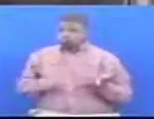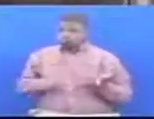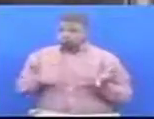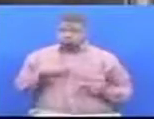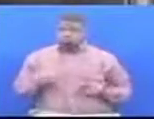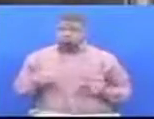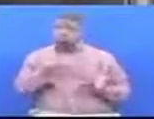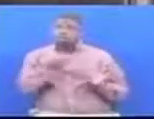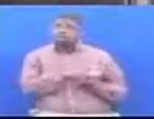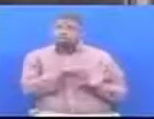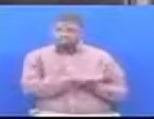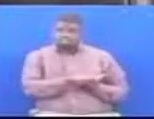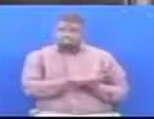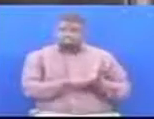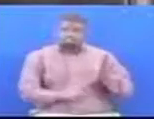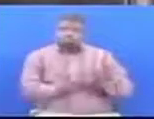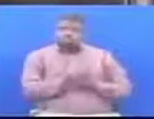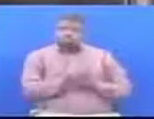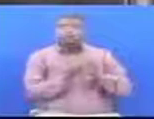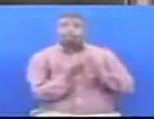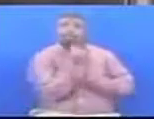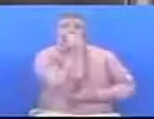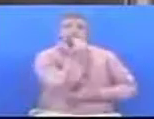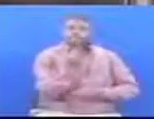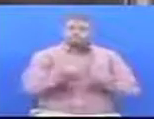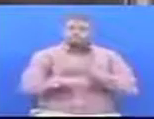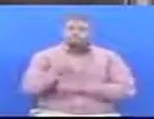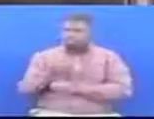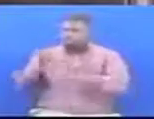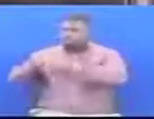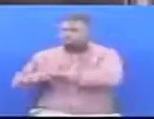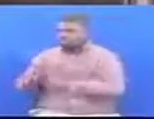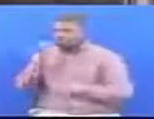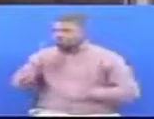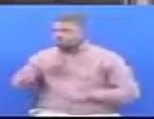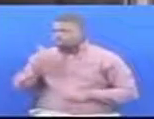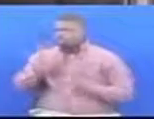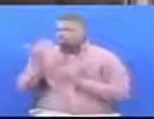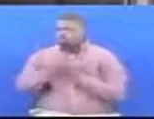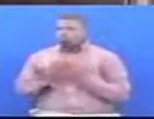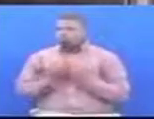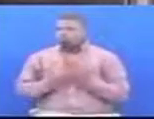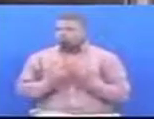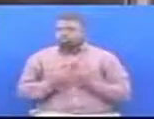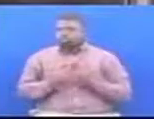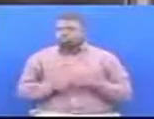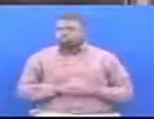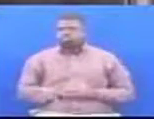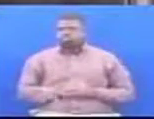waziri wa fedha kufuatia sakata la misamaha katika uingizaji wa sukari nchini. Pia